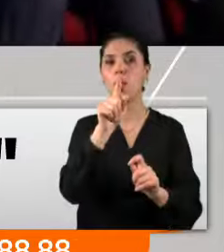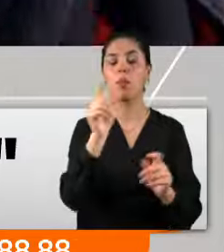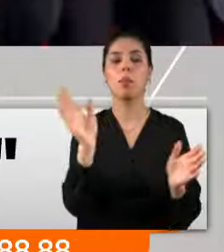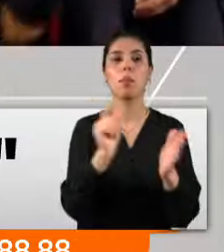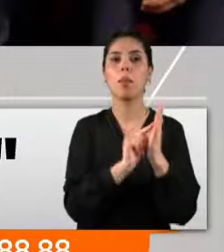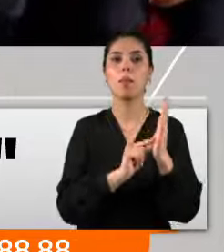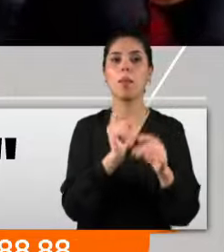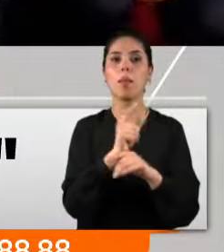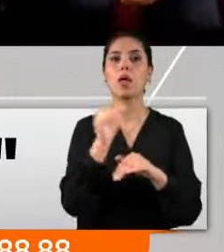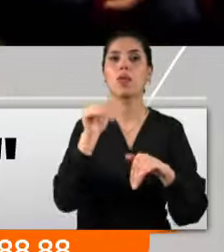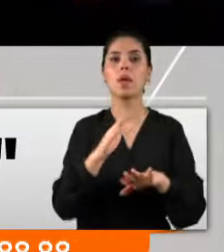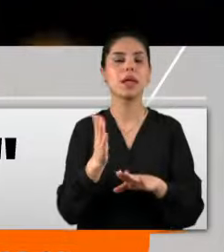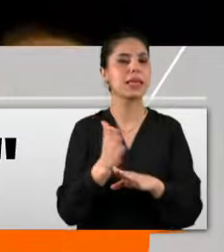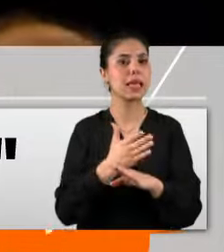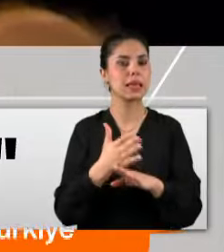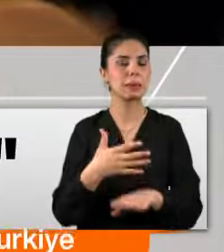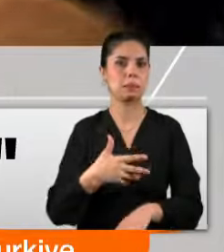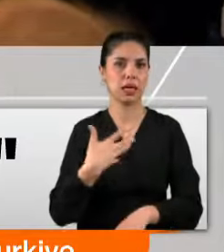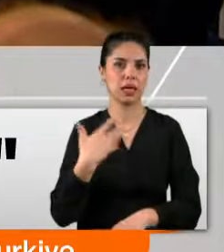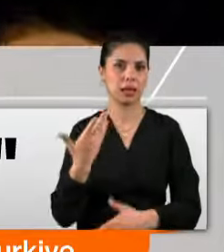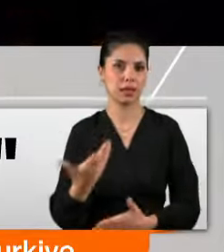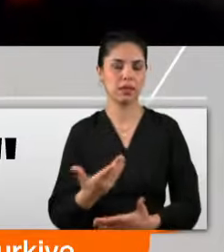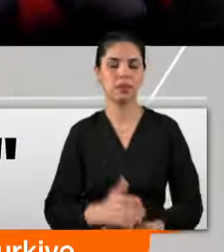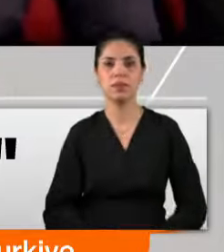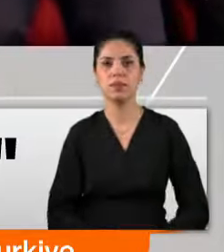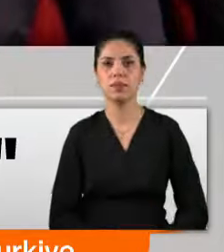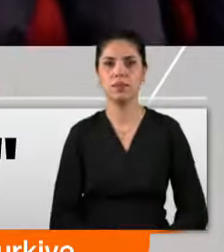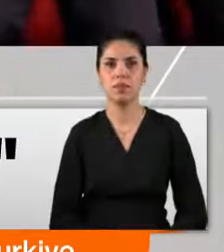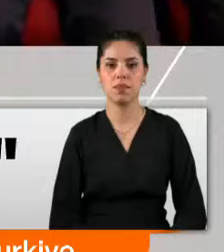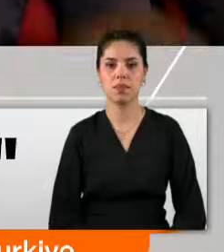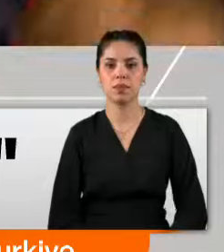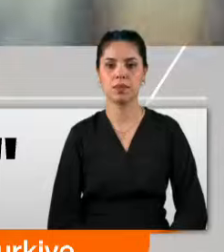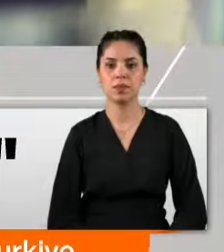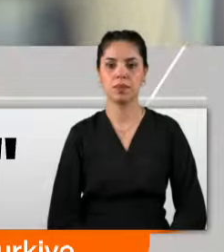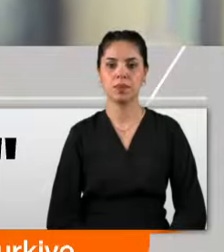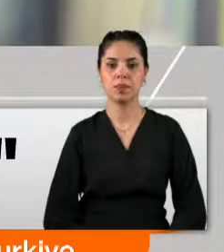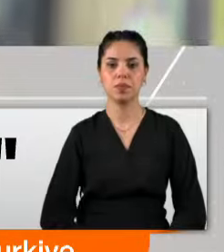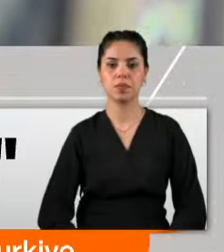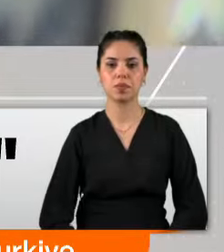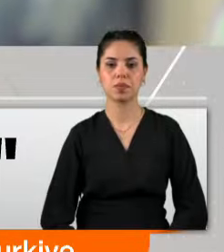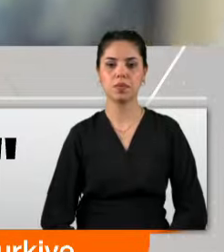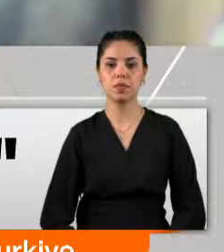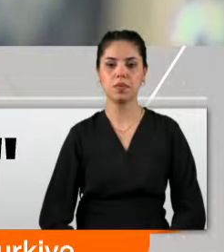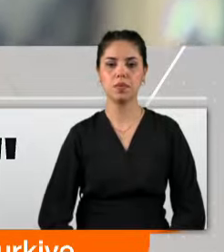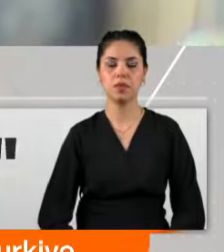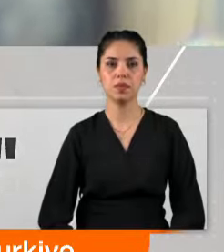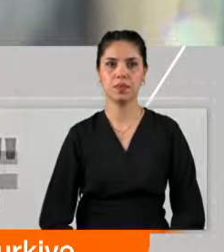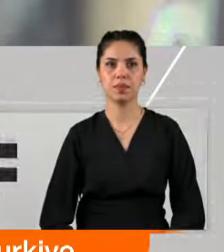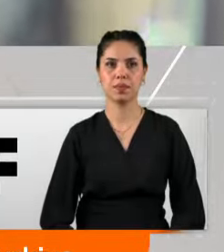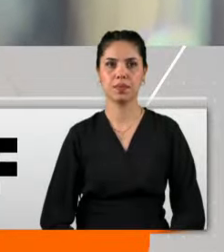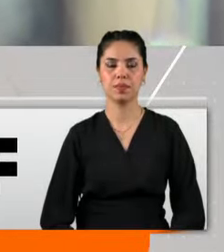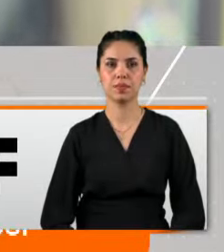Kandil'in Avrupa'daki yayın organları ciddi bir azarlamaya giriştiler? Leyla Hanım'ı da, Selahattin Bey'i de, diğerlerini